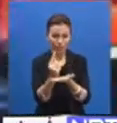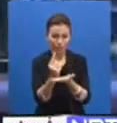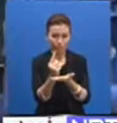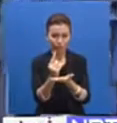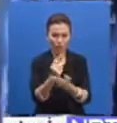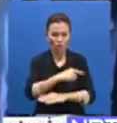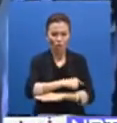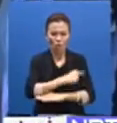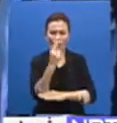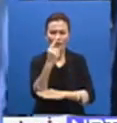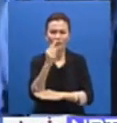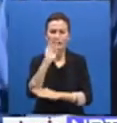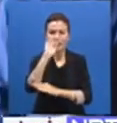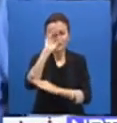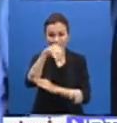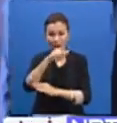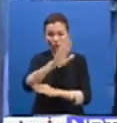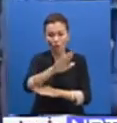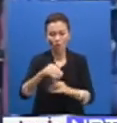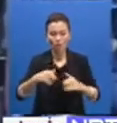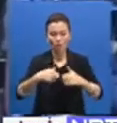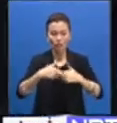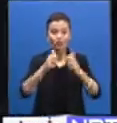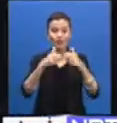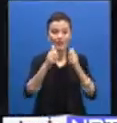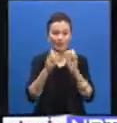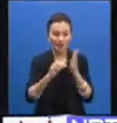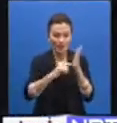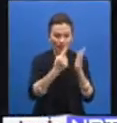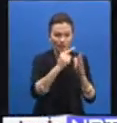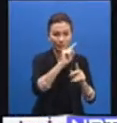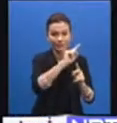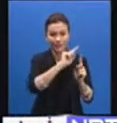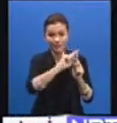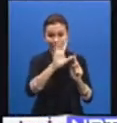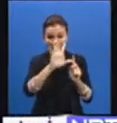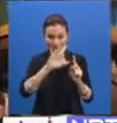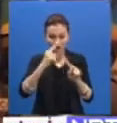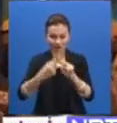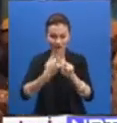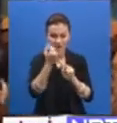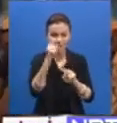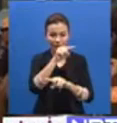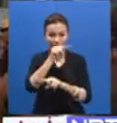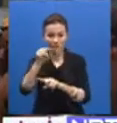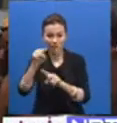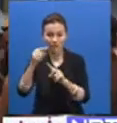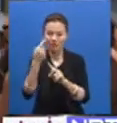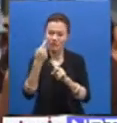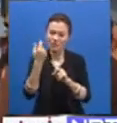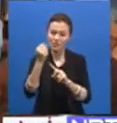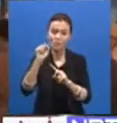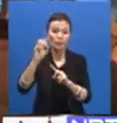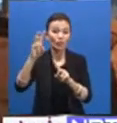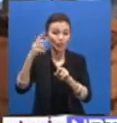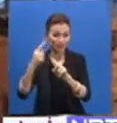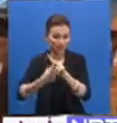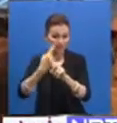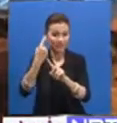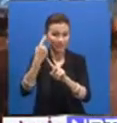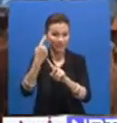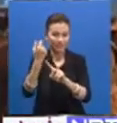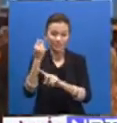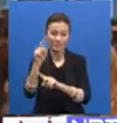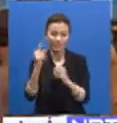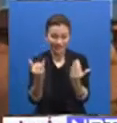สะจันงานช้างสุรินทร์ซึ่งจะเริ่มขึ้นในวันที่ 5พฤศจิกายนจนถึงวันที่ 16พฤศจิกายนนี้พลมนตรีวิ